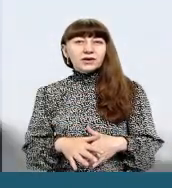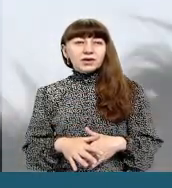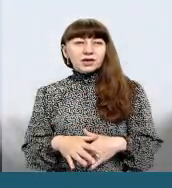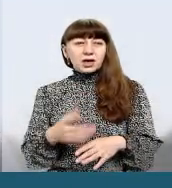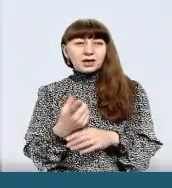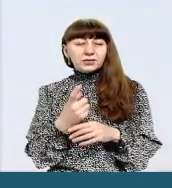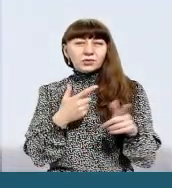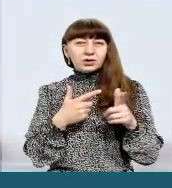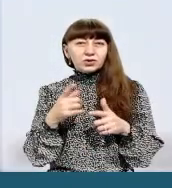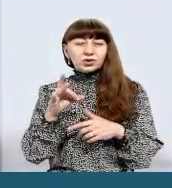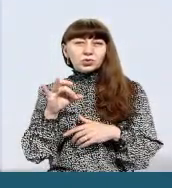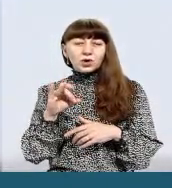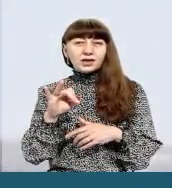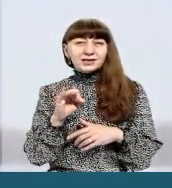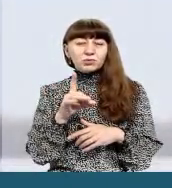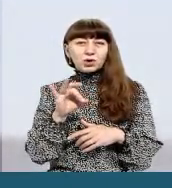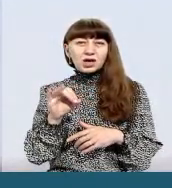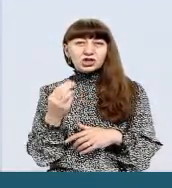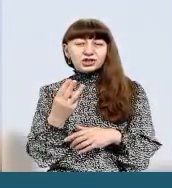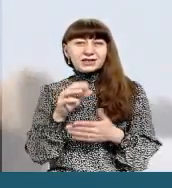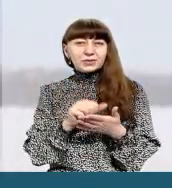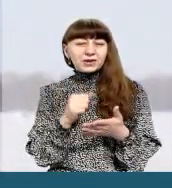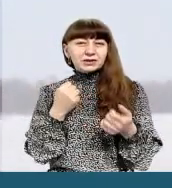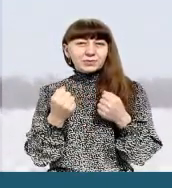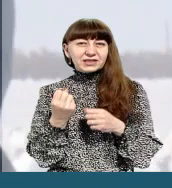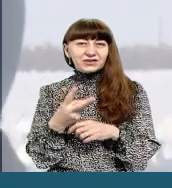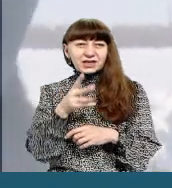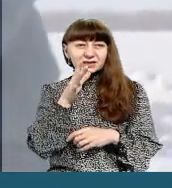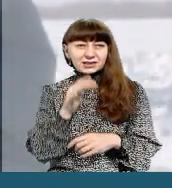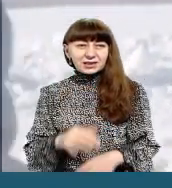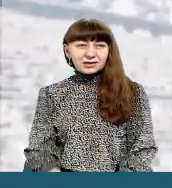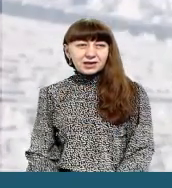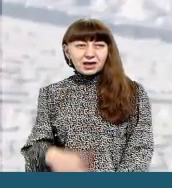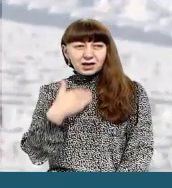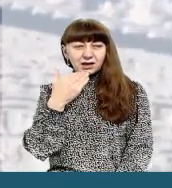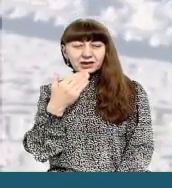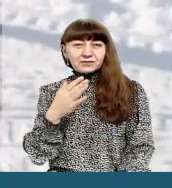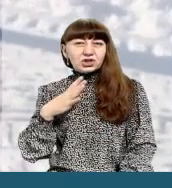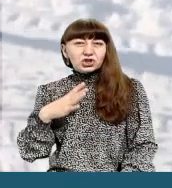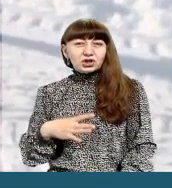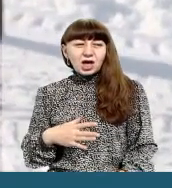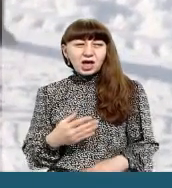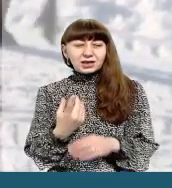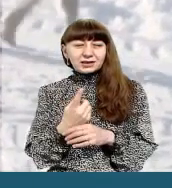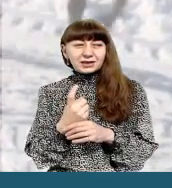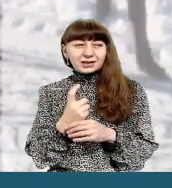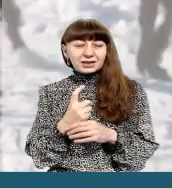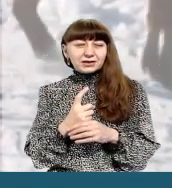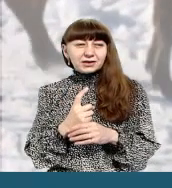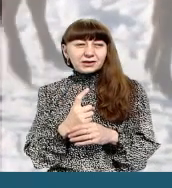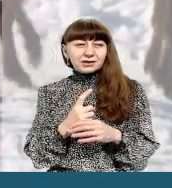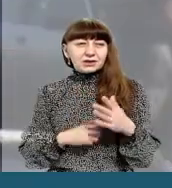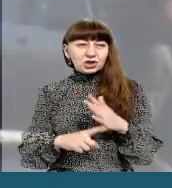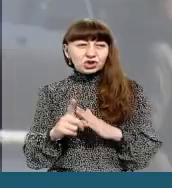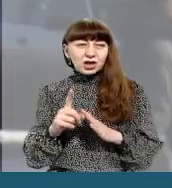бірі Ертуған Мұқаш. Ол 12 жасынан аттың құлағында ойнайды екен. Жарыс басталғанша тағатсыздана күттім дейді. Еңбек